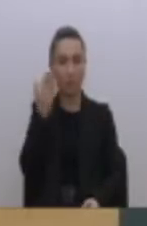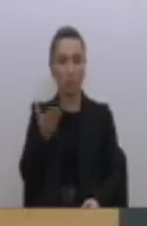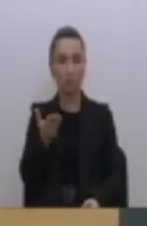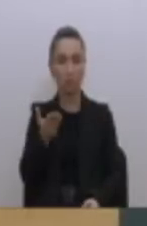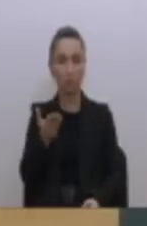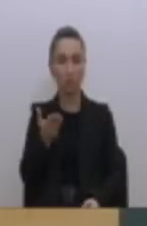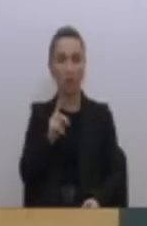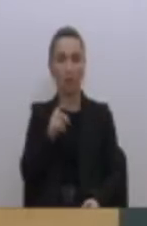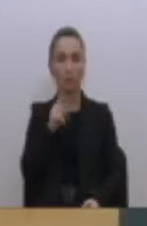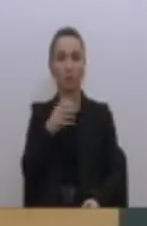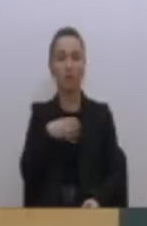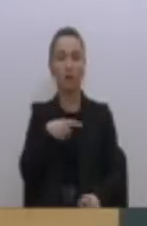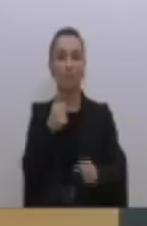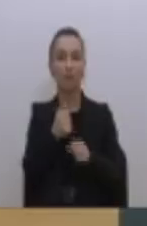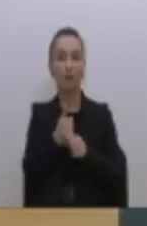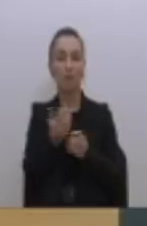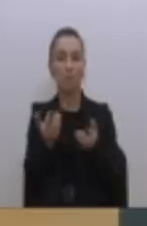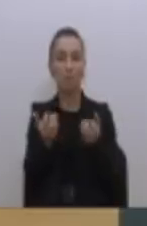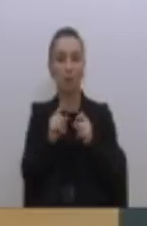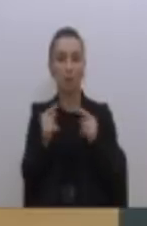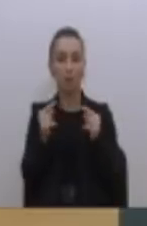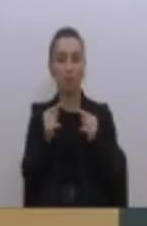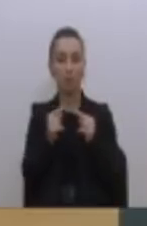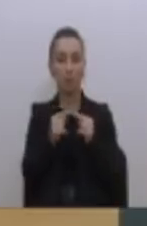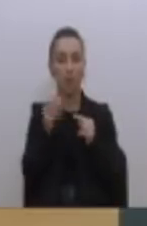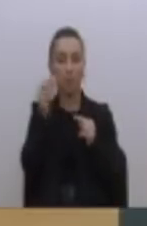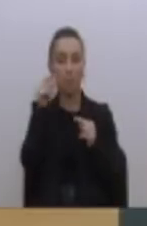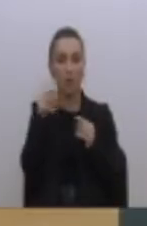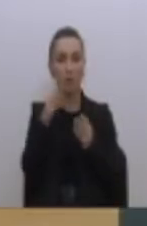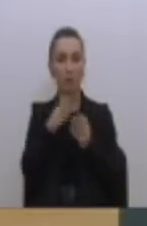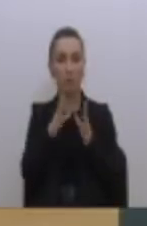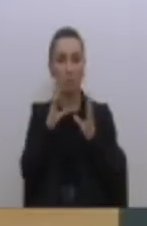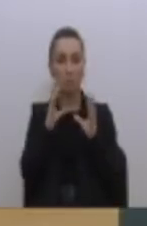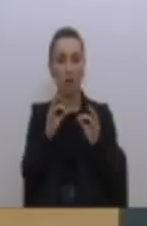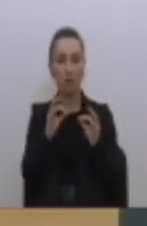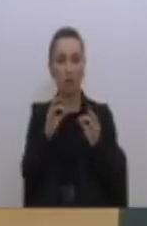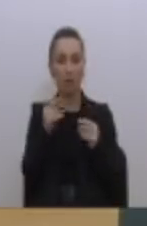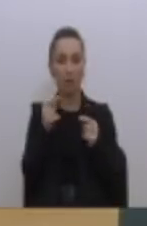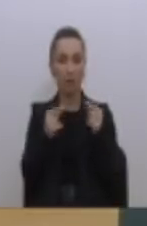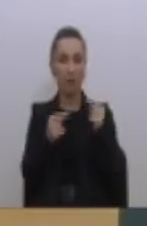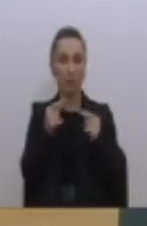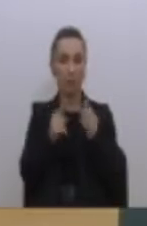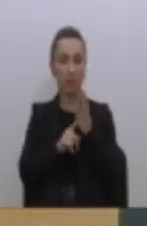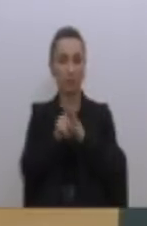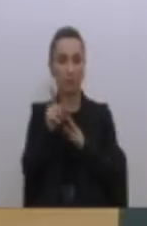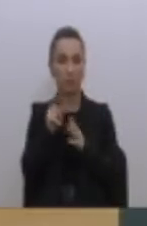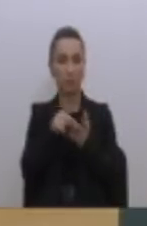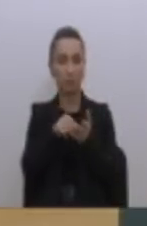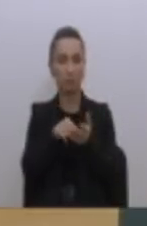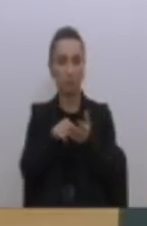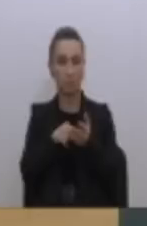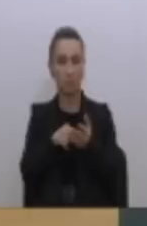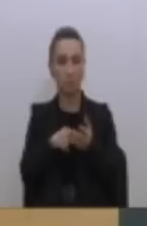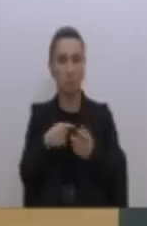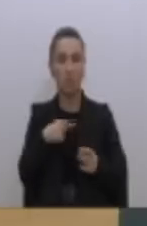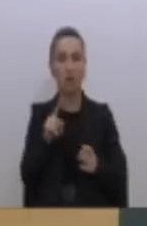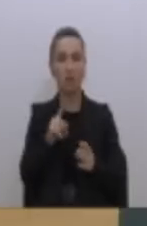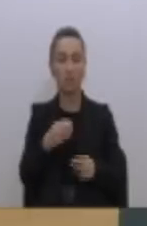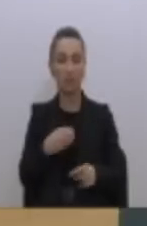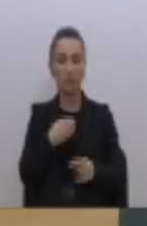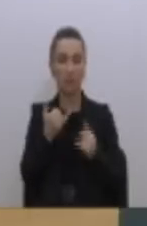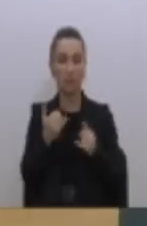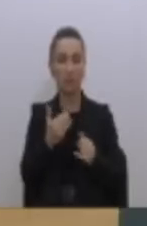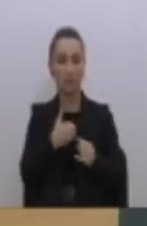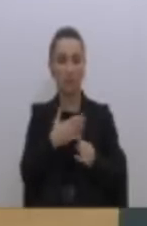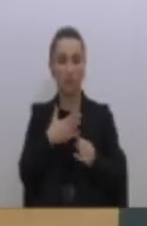ხო რას თავარია ყველაზე მეტად მიუღებელი ზუსტად ის ფილოსოფია, რომელიც მართლა დებატებს საჭიროებს. მაგრამ მე რისი დაზღვევა მინდა და